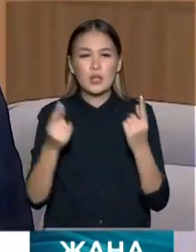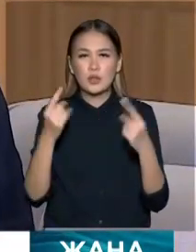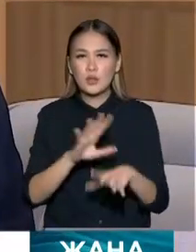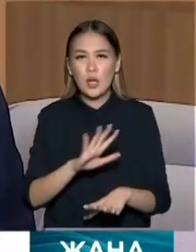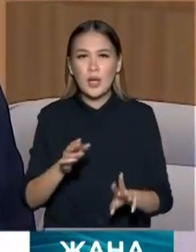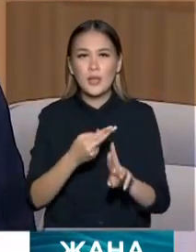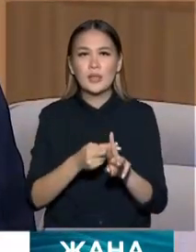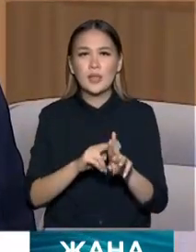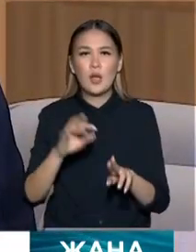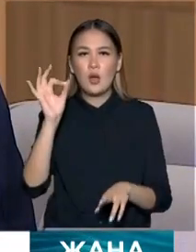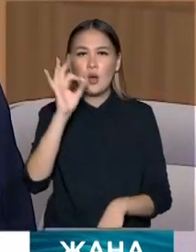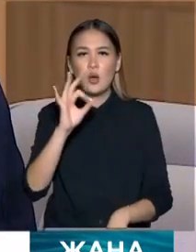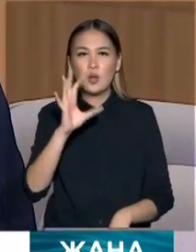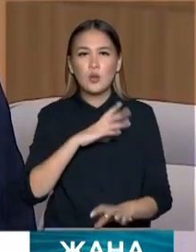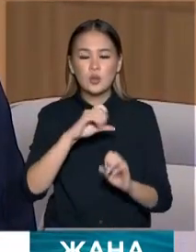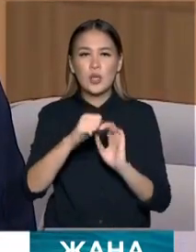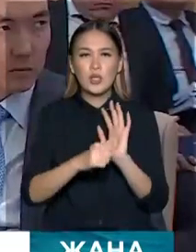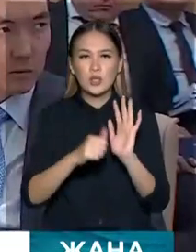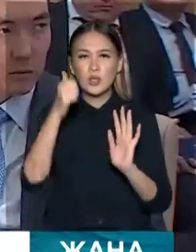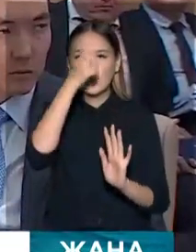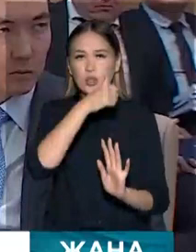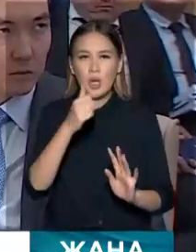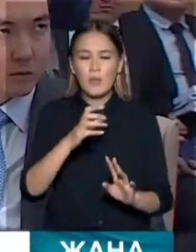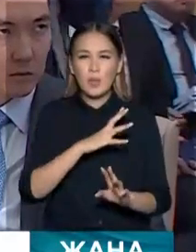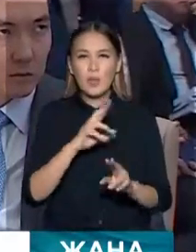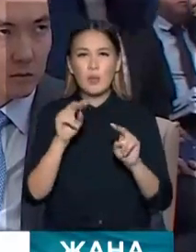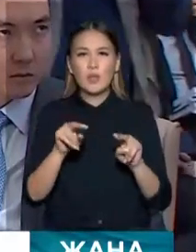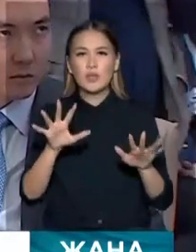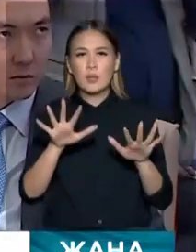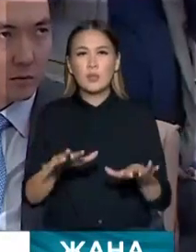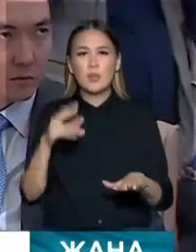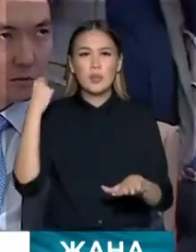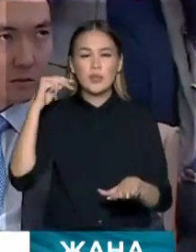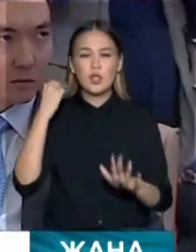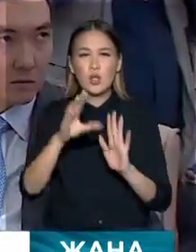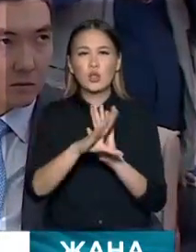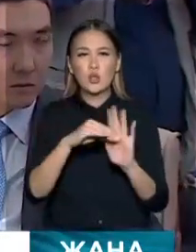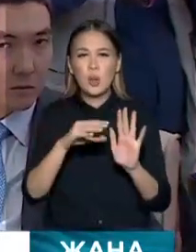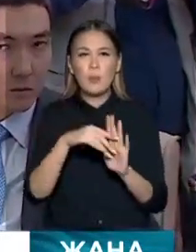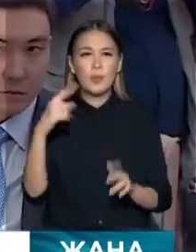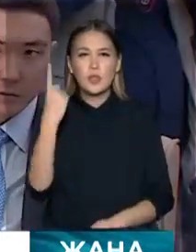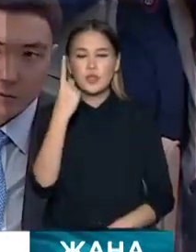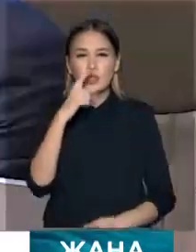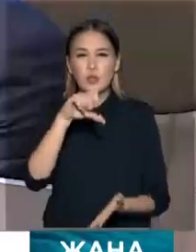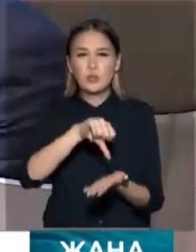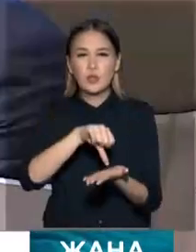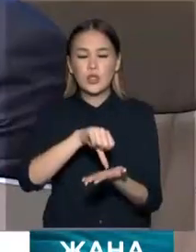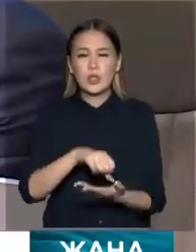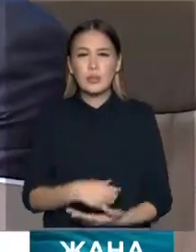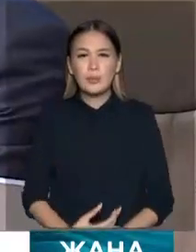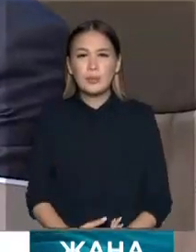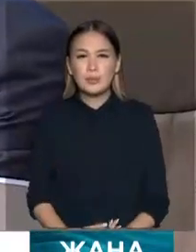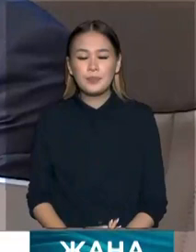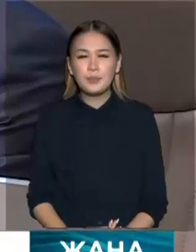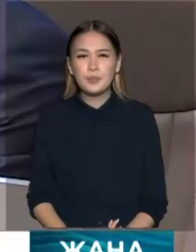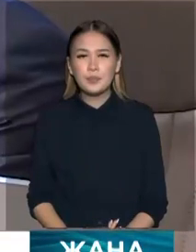кетейік, бұл соңғы 16 жылдағы атылған партиядан президенттікке ұсынылып отырған бірінші үміткер.